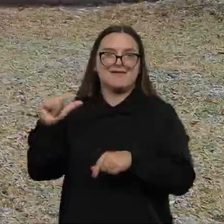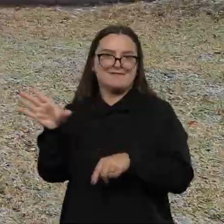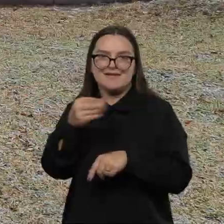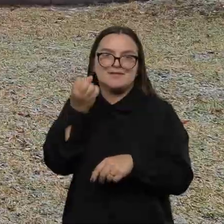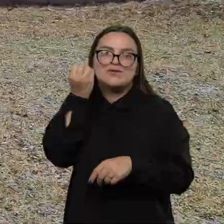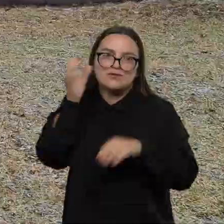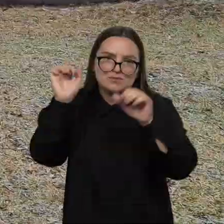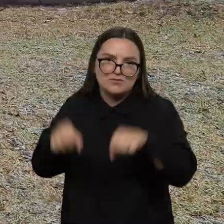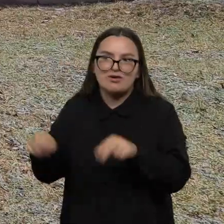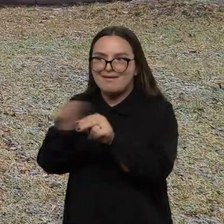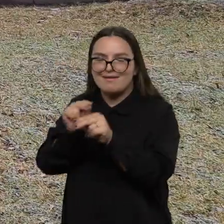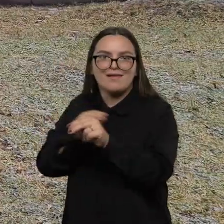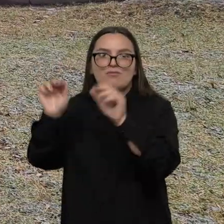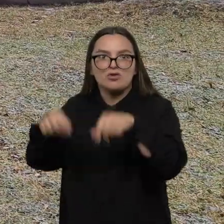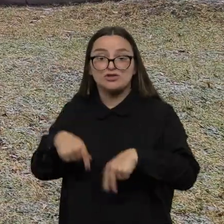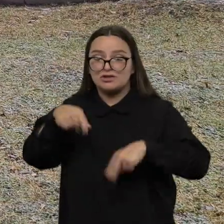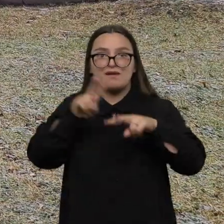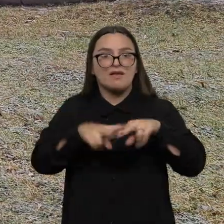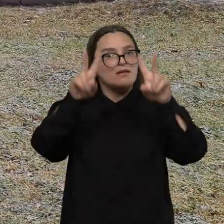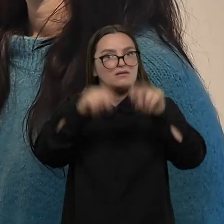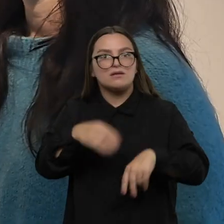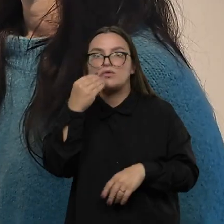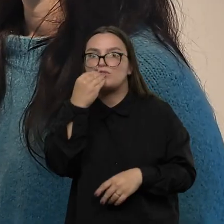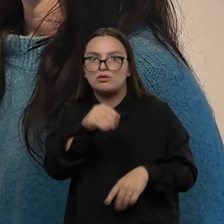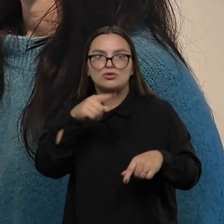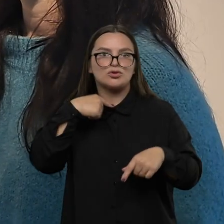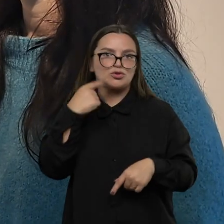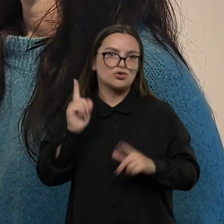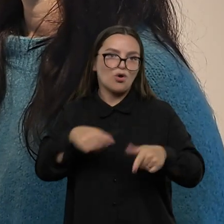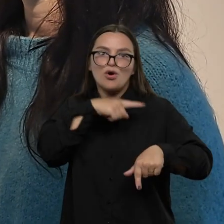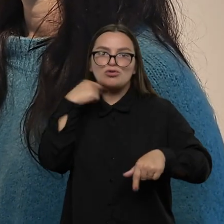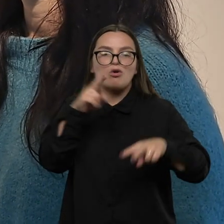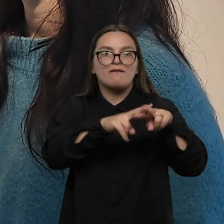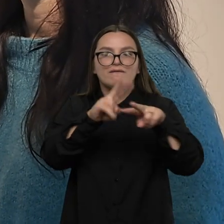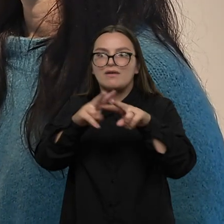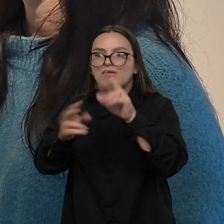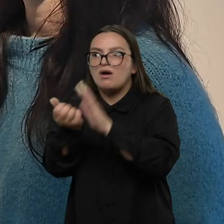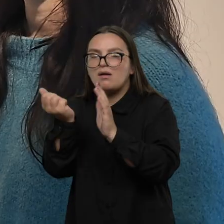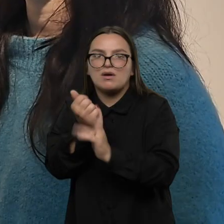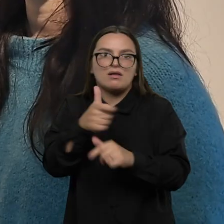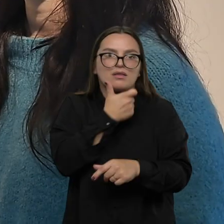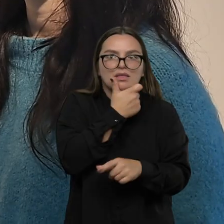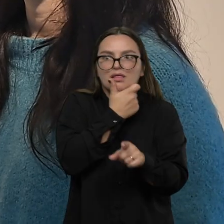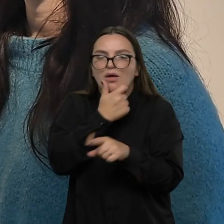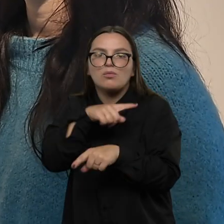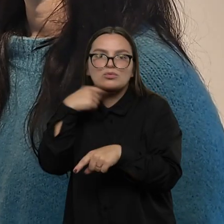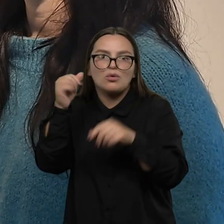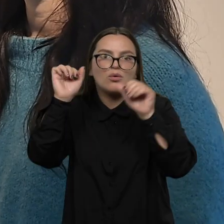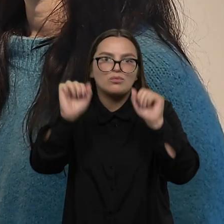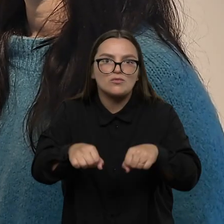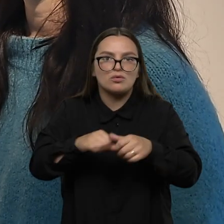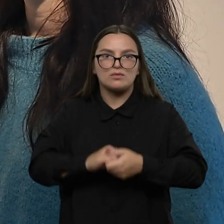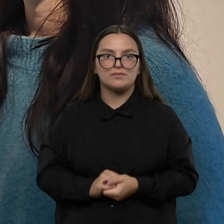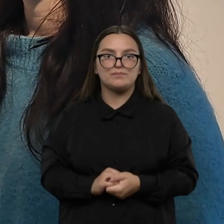rekonstrukcijai čia labai gera vieta. Labai puikiai vieta tyrimui. Kai šitiek žymių turim, kai šitiek galima pamatyti ir